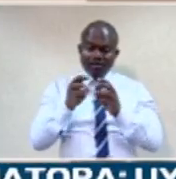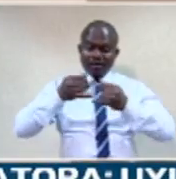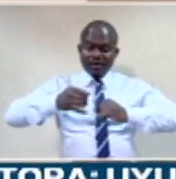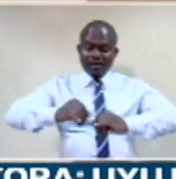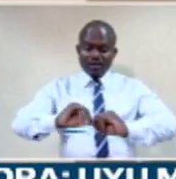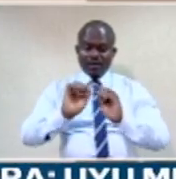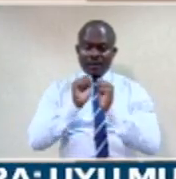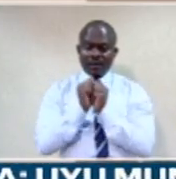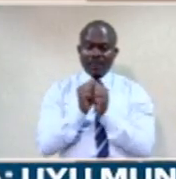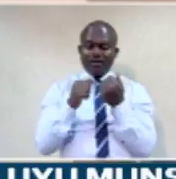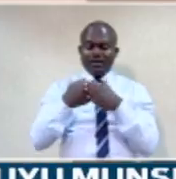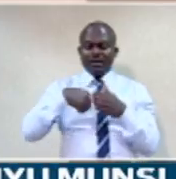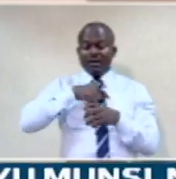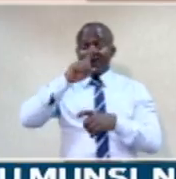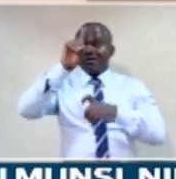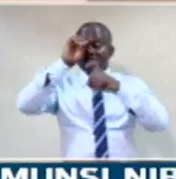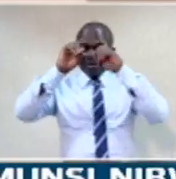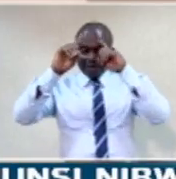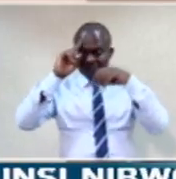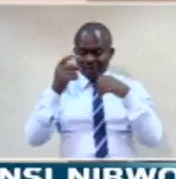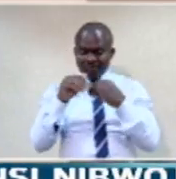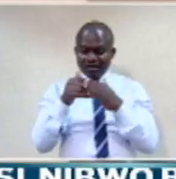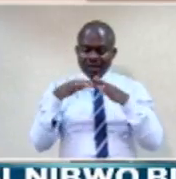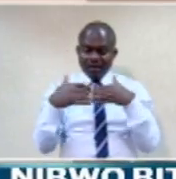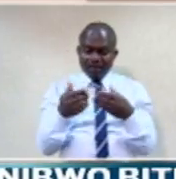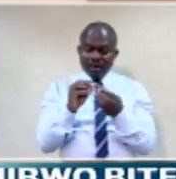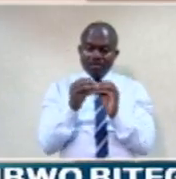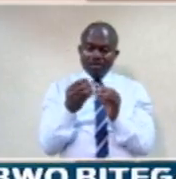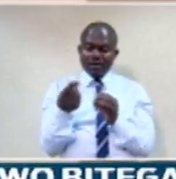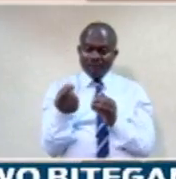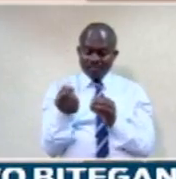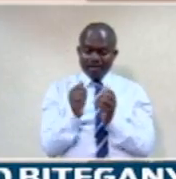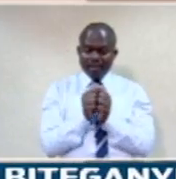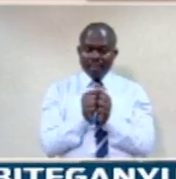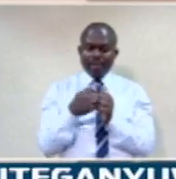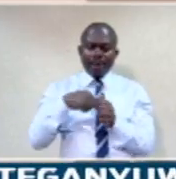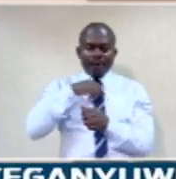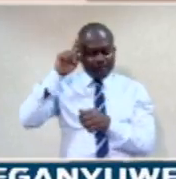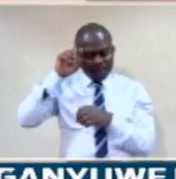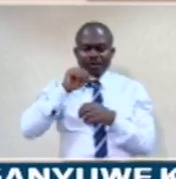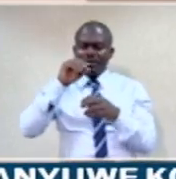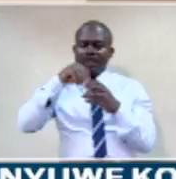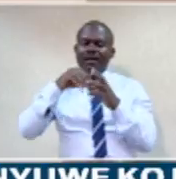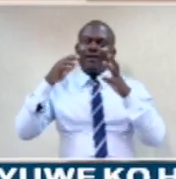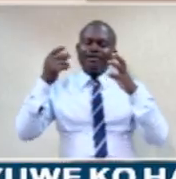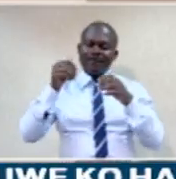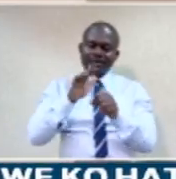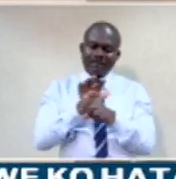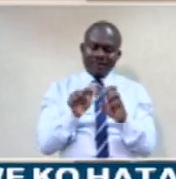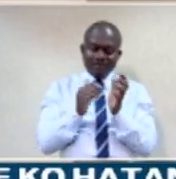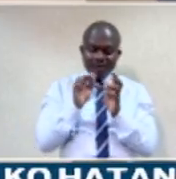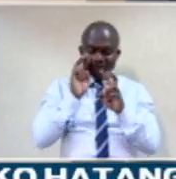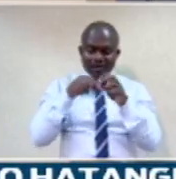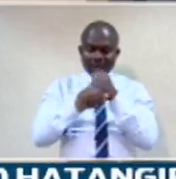bikorwa ukibazaho amafaranga bayakuye ukareba umubare w'amafaranga ugakeka ko utari munini cyane ariko